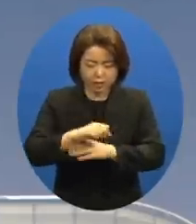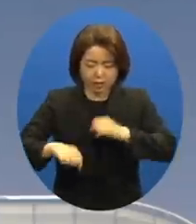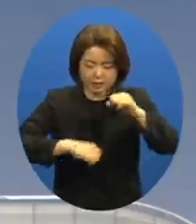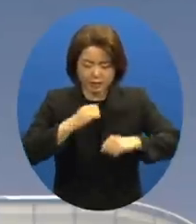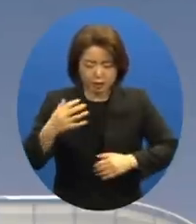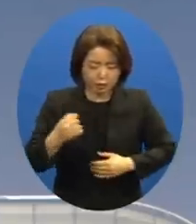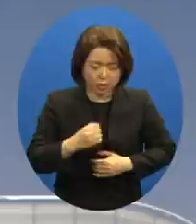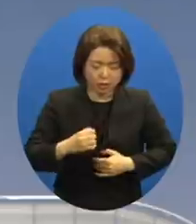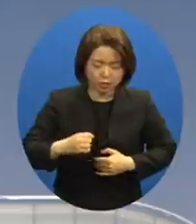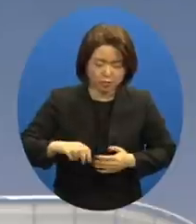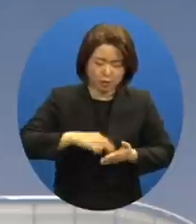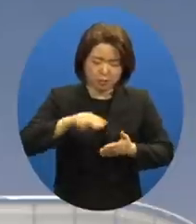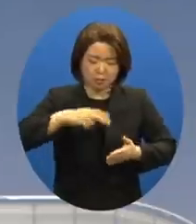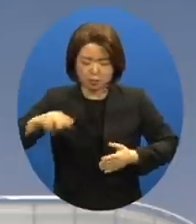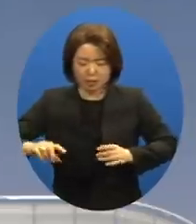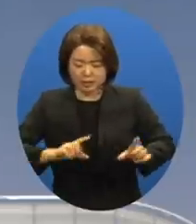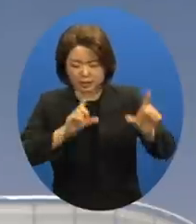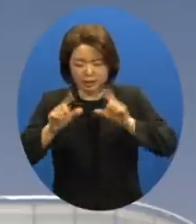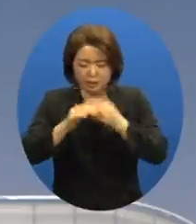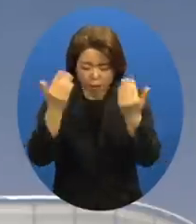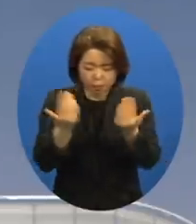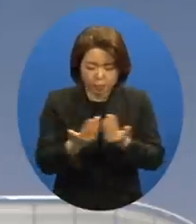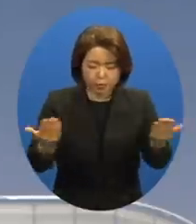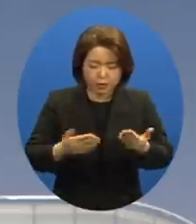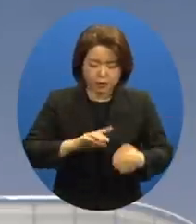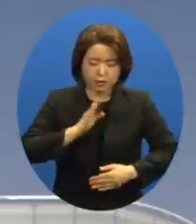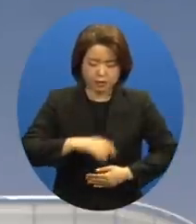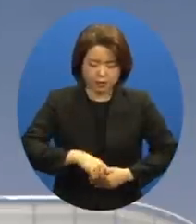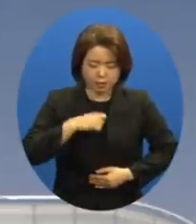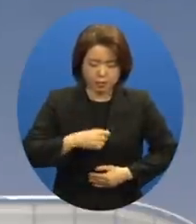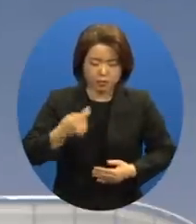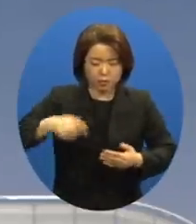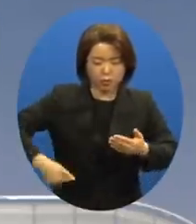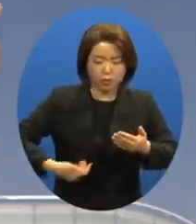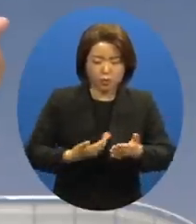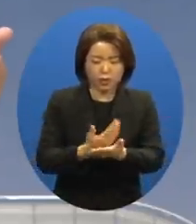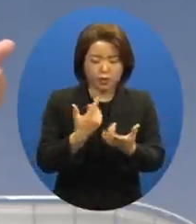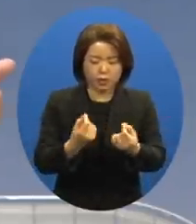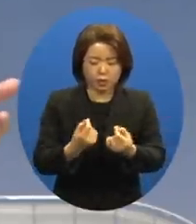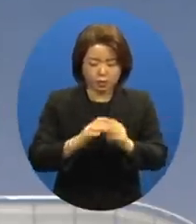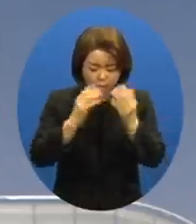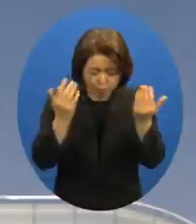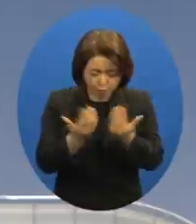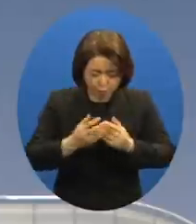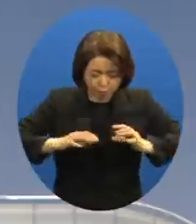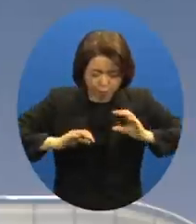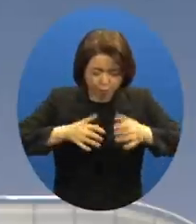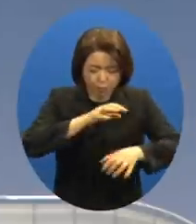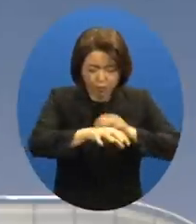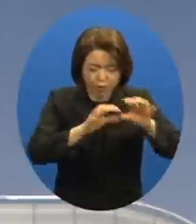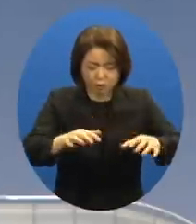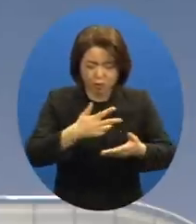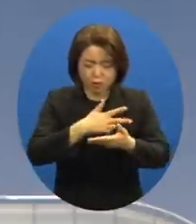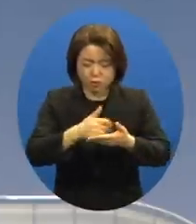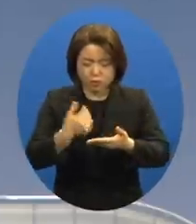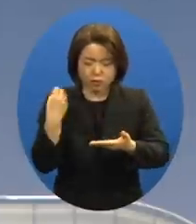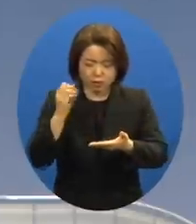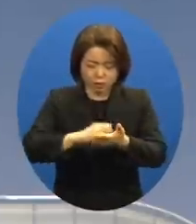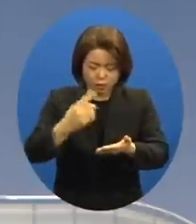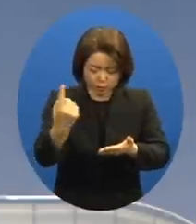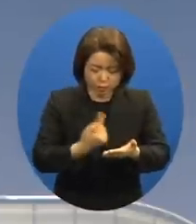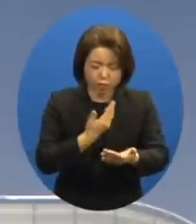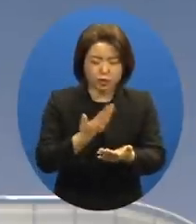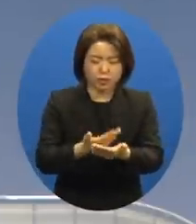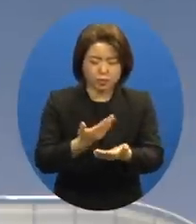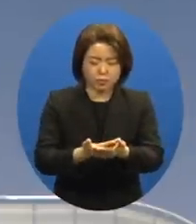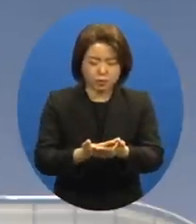방탕하게 살았던 모든 일들을 진심으로 회개하고 온 세계 열방이 주께로 돌아오게 하여 주옵소서